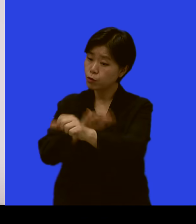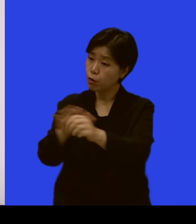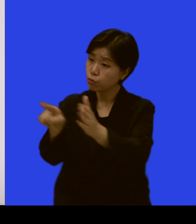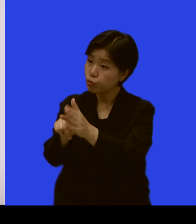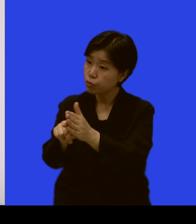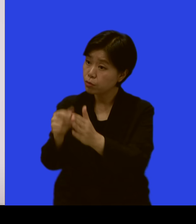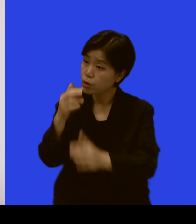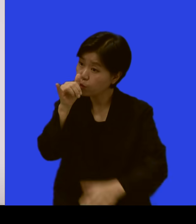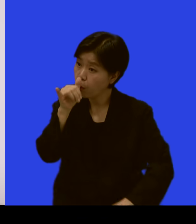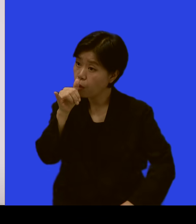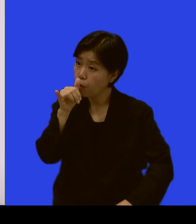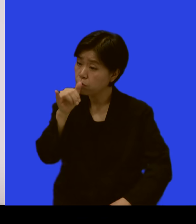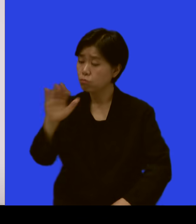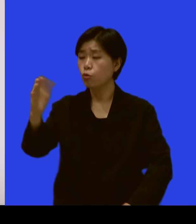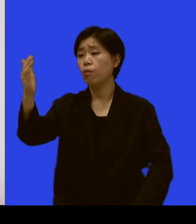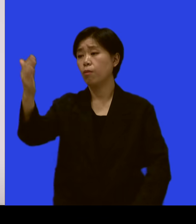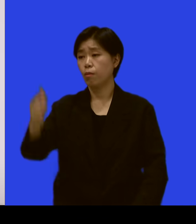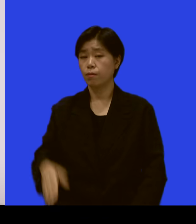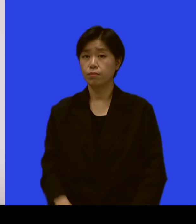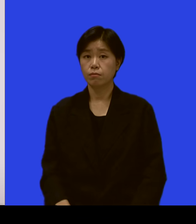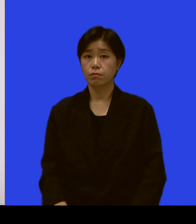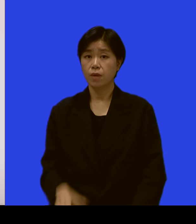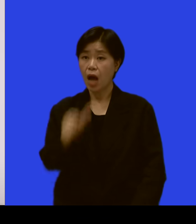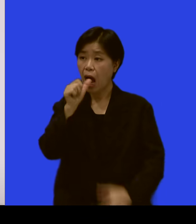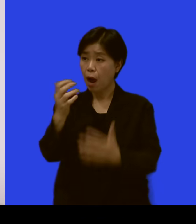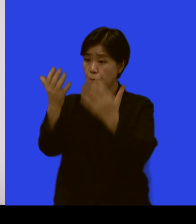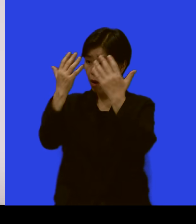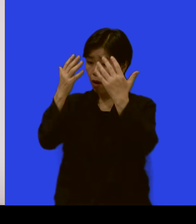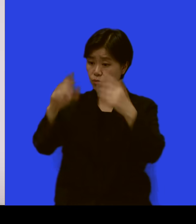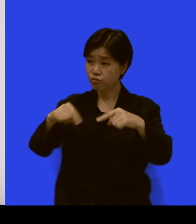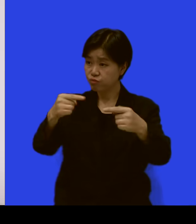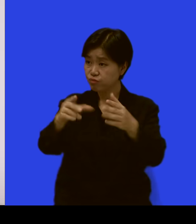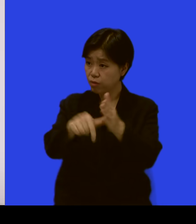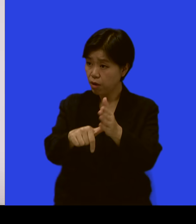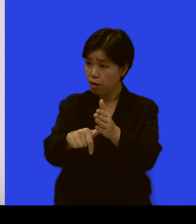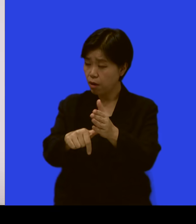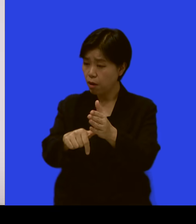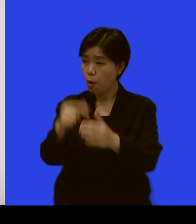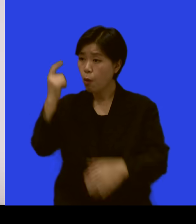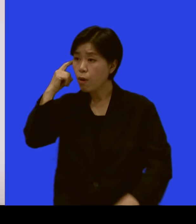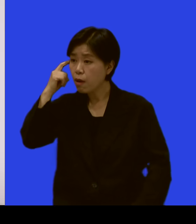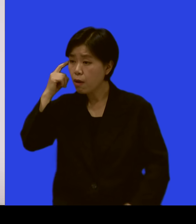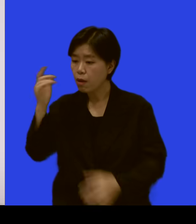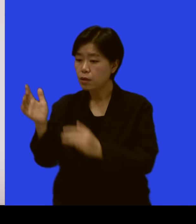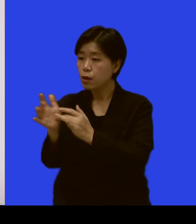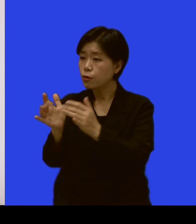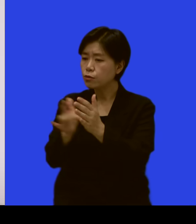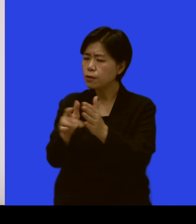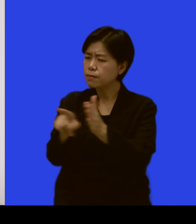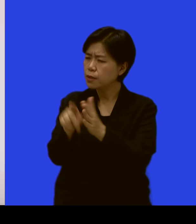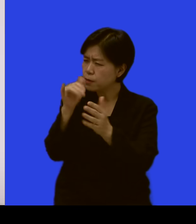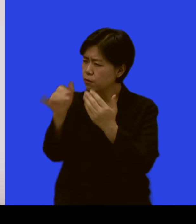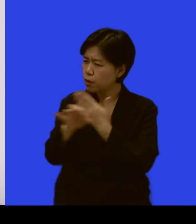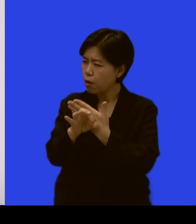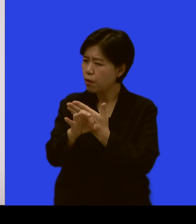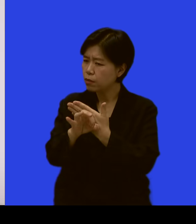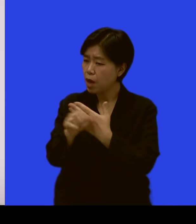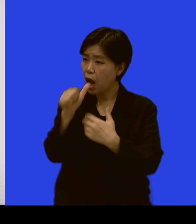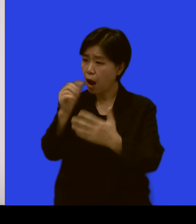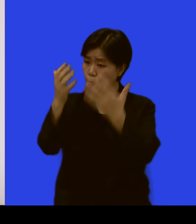지시면. 감옥 가시면 그 안에 하나님의 계획하심이 있으시겠죠. 사역이 망하면 그 안에 하나님 계획하심이